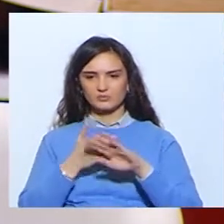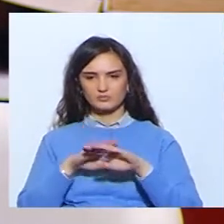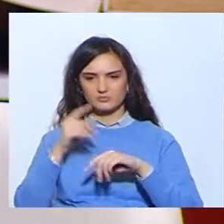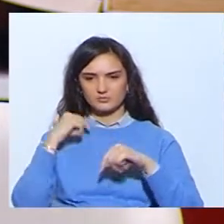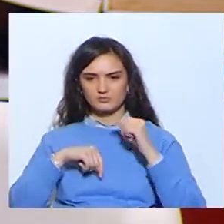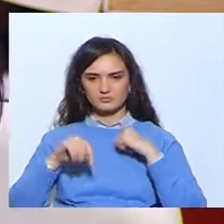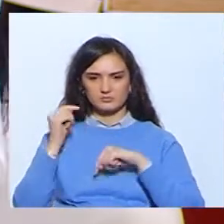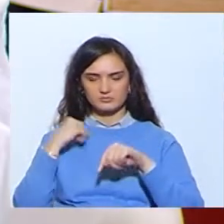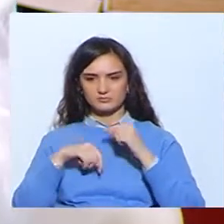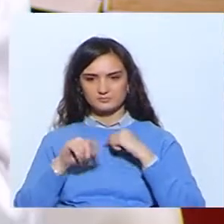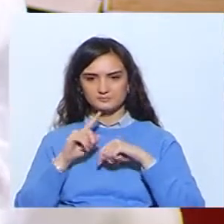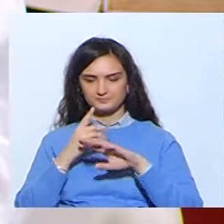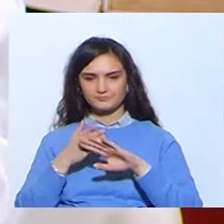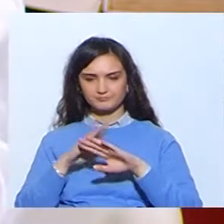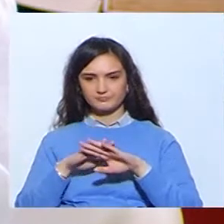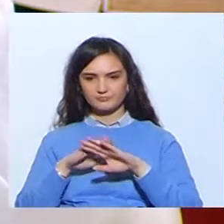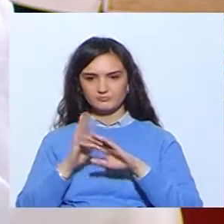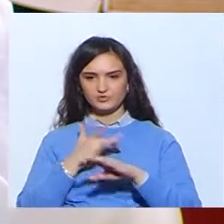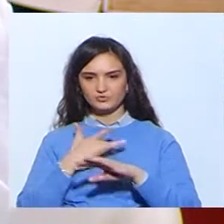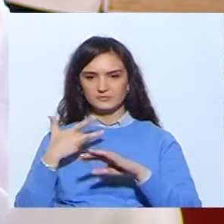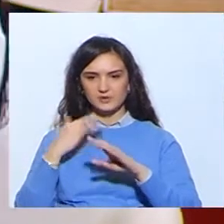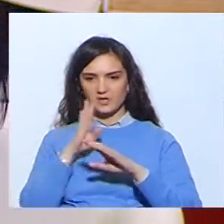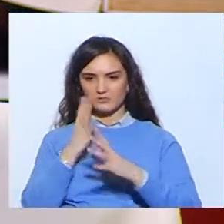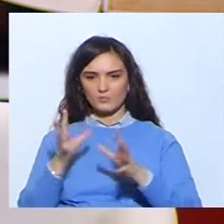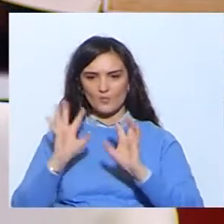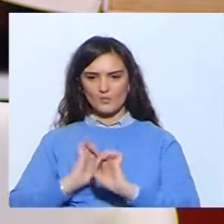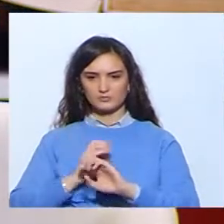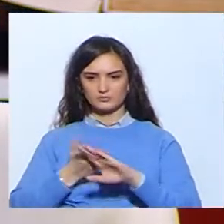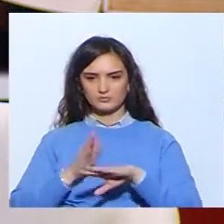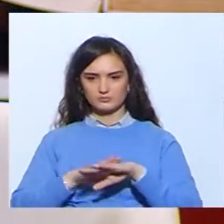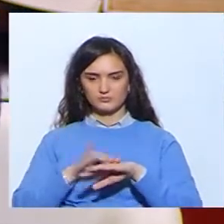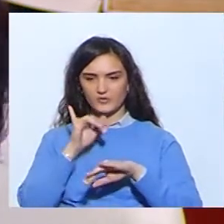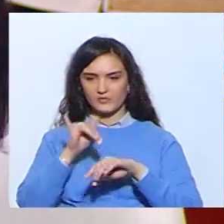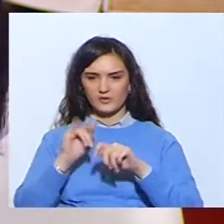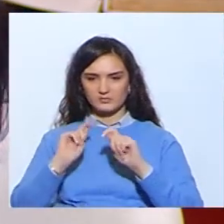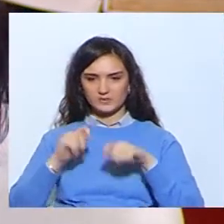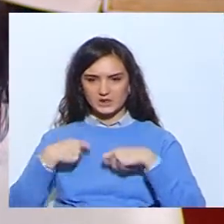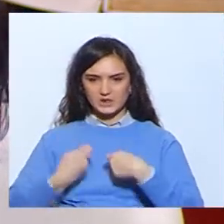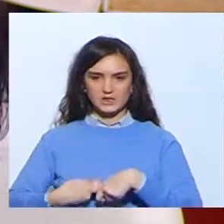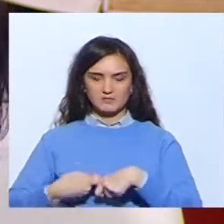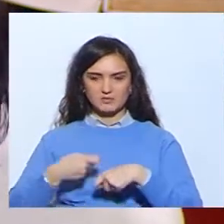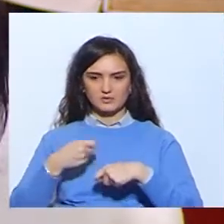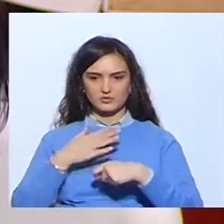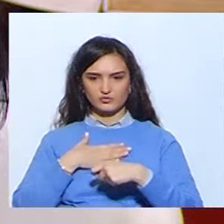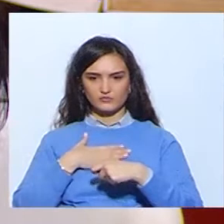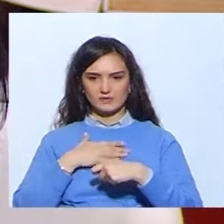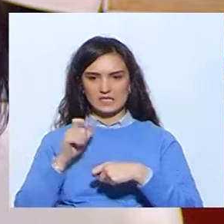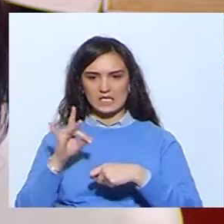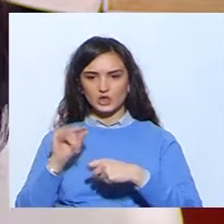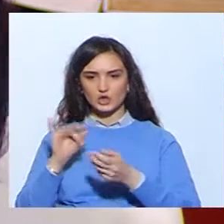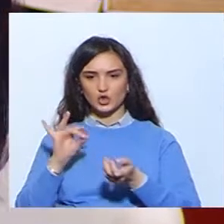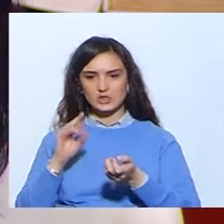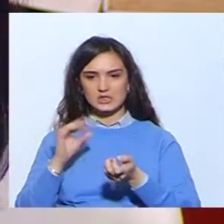მიდინება უჯრედამდე და გაუშლელი ფილტვი ჟანგბადს ვერ ჩაისუნთქავს და ვერ გადააწვდის ამ ჟანგბადს ჩვენს